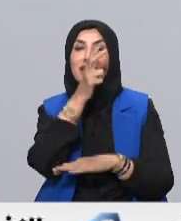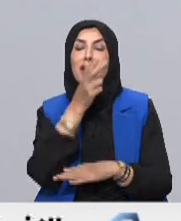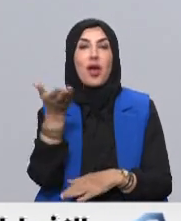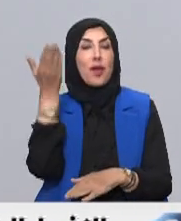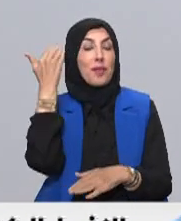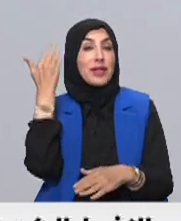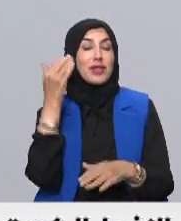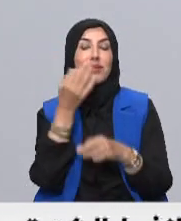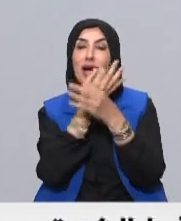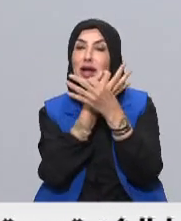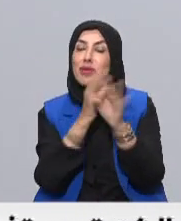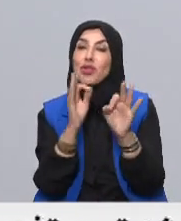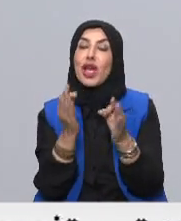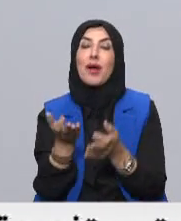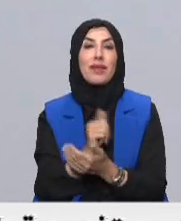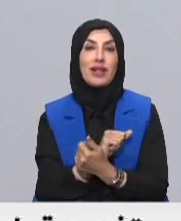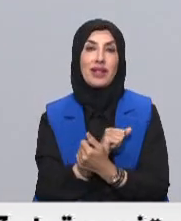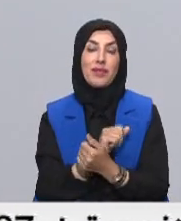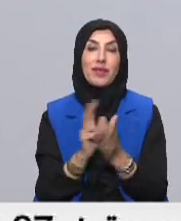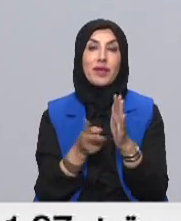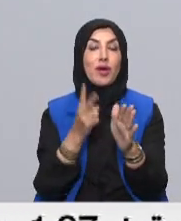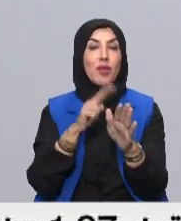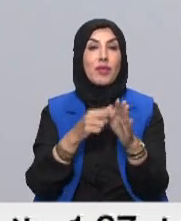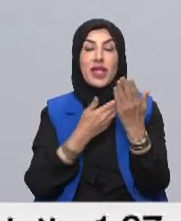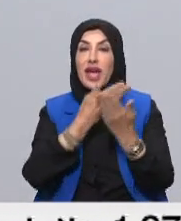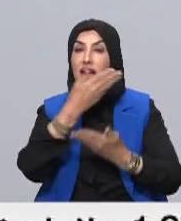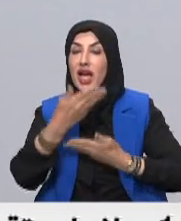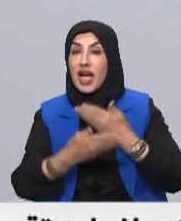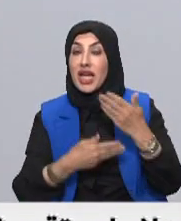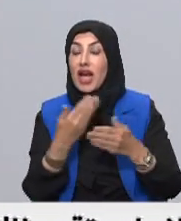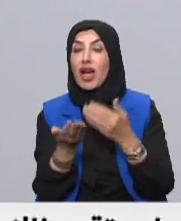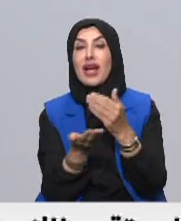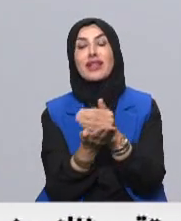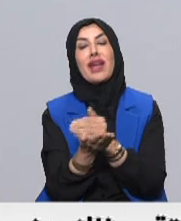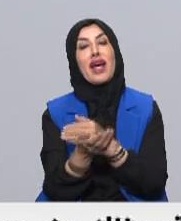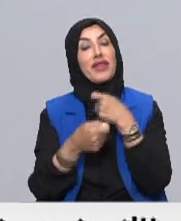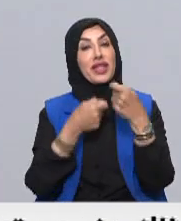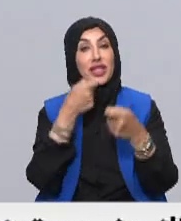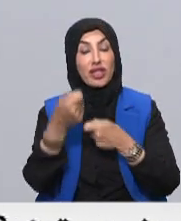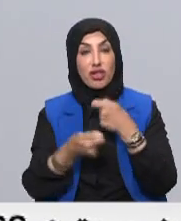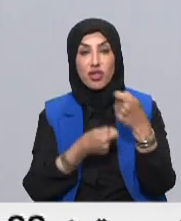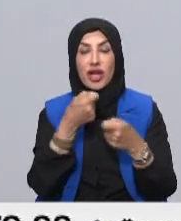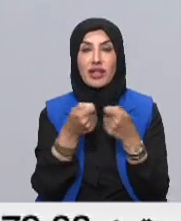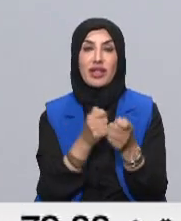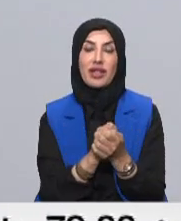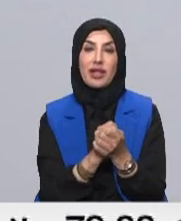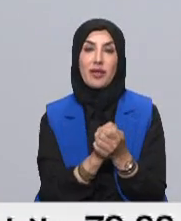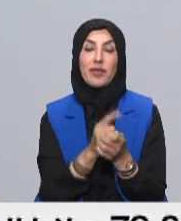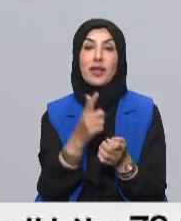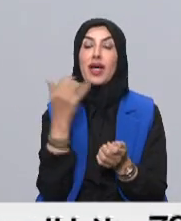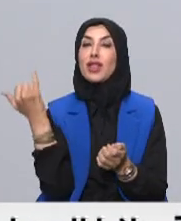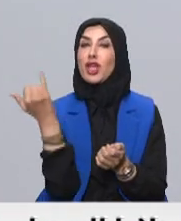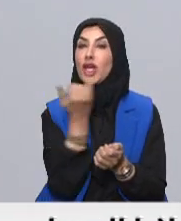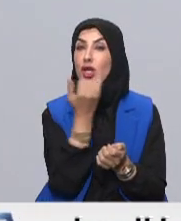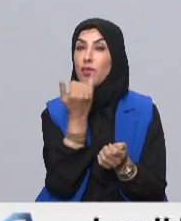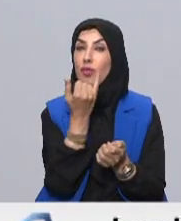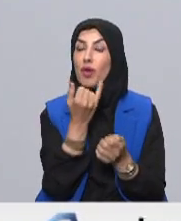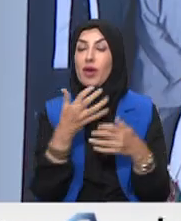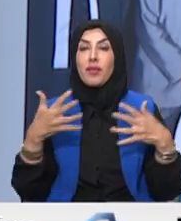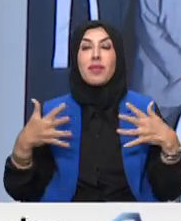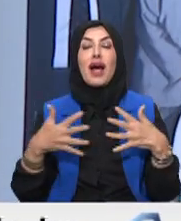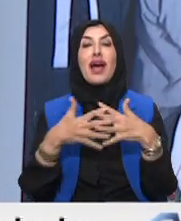وكبيره منها العلاقات التجاريه العلاقات تجاريه واحده من تواصل مع